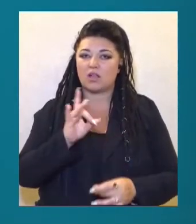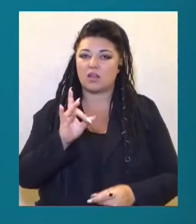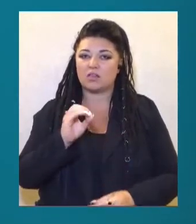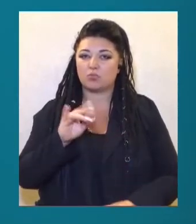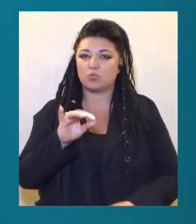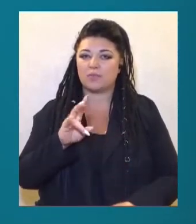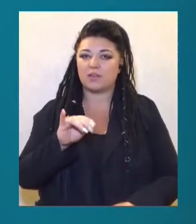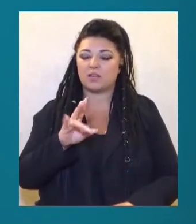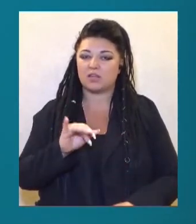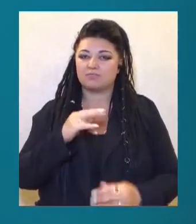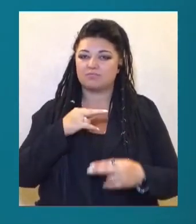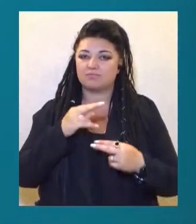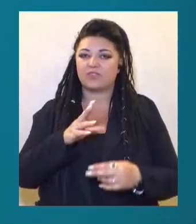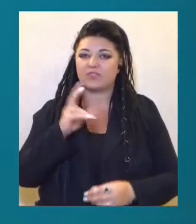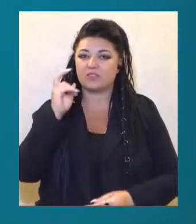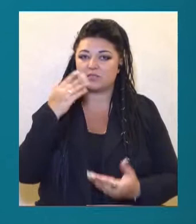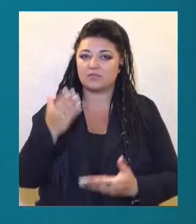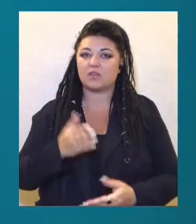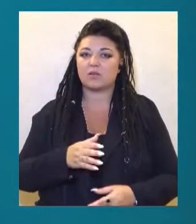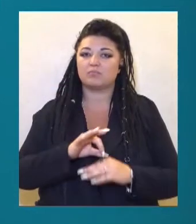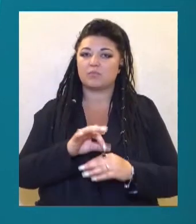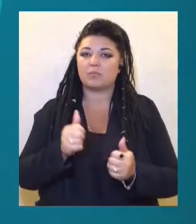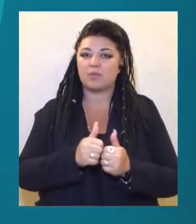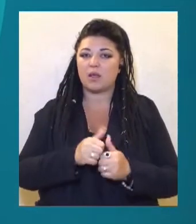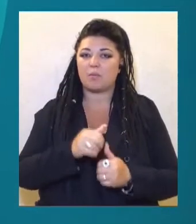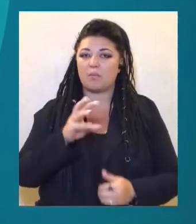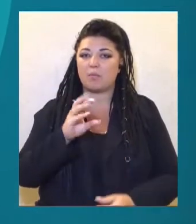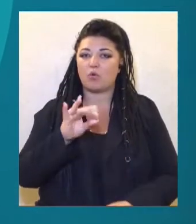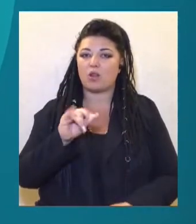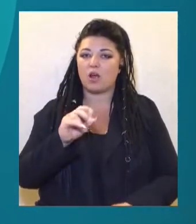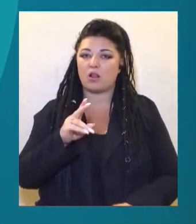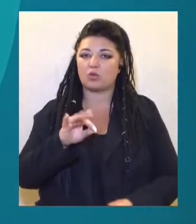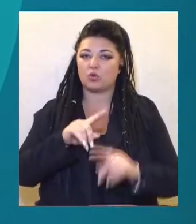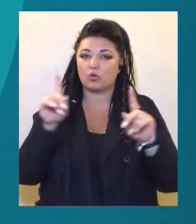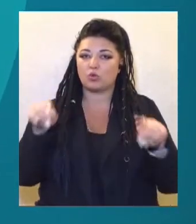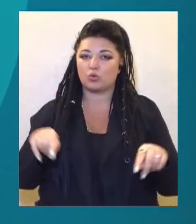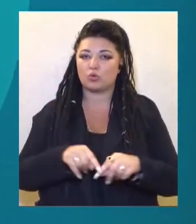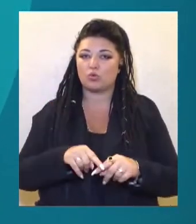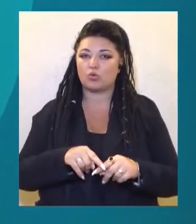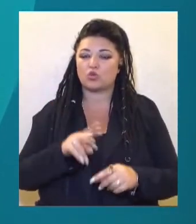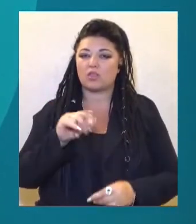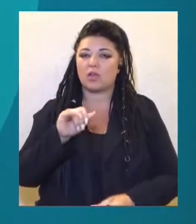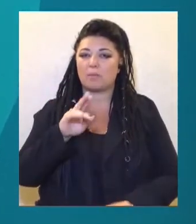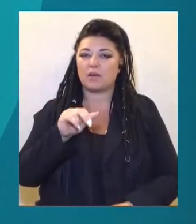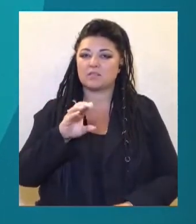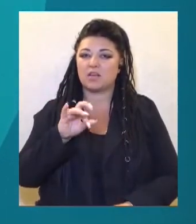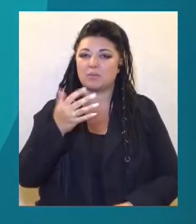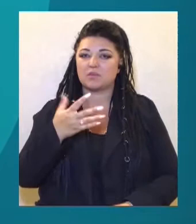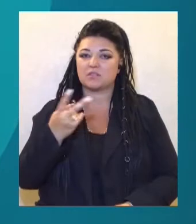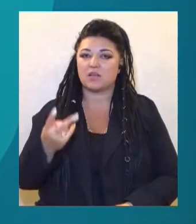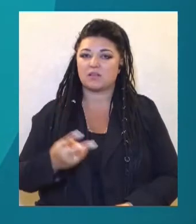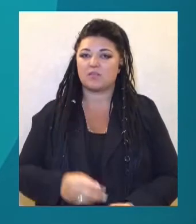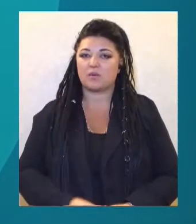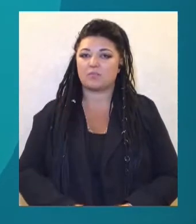Київ. Захід провели біля меморіальної дошки братів Юрія та Івана Липи, що на Пастера, 52. Участь взяли